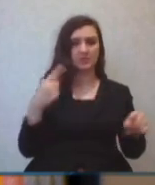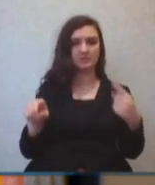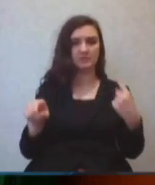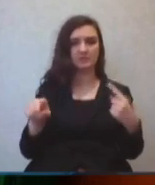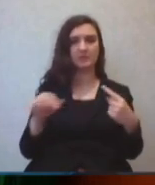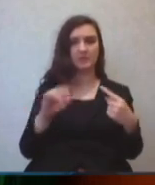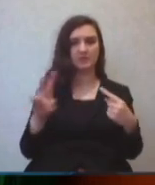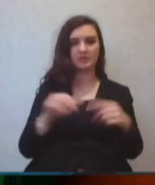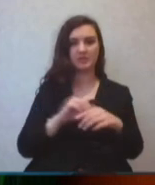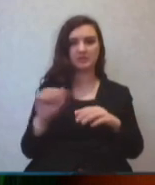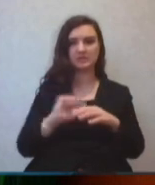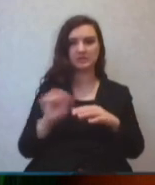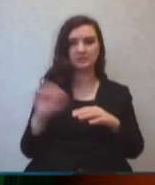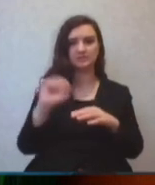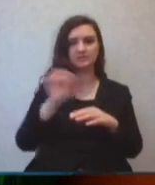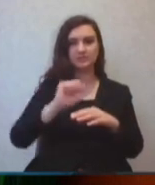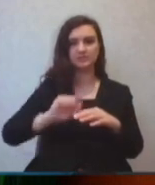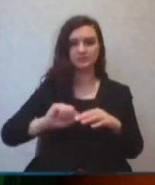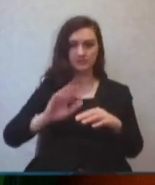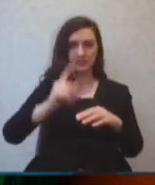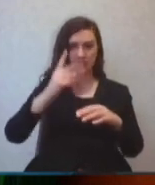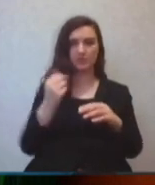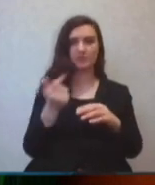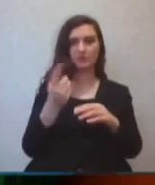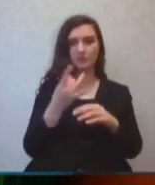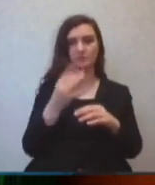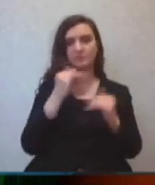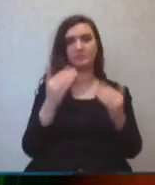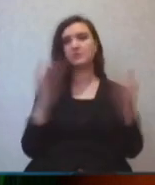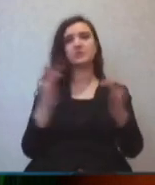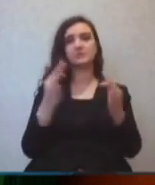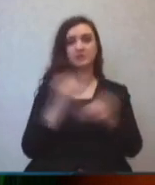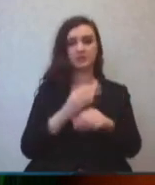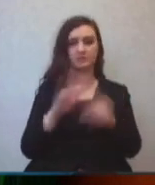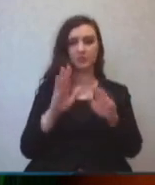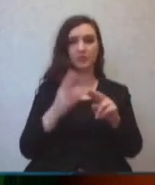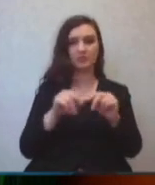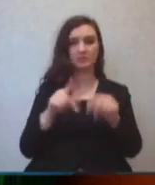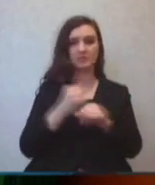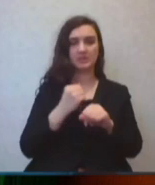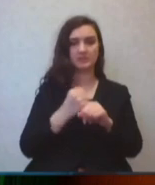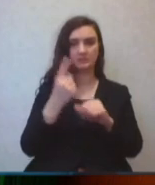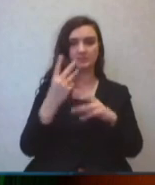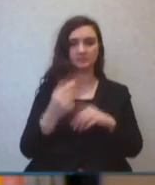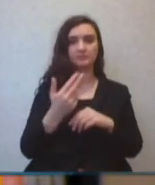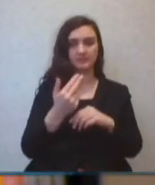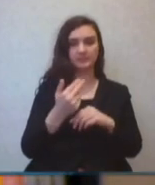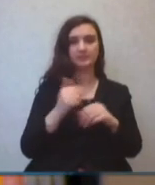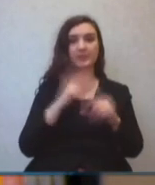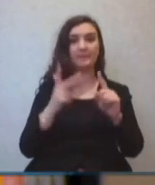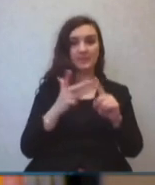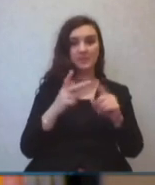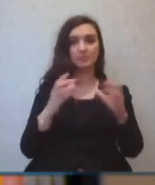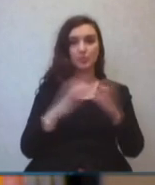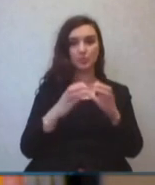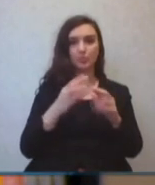ან გადახიხავს ყველაფერს დაში რამდენჯერმე და მეც არაფერს არ აკეთებს, მხოლოდ ამას აკეთებს ბრიზანო. და მესამე